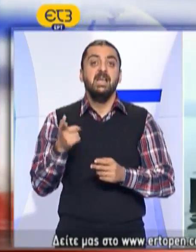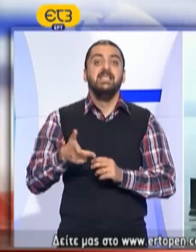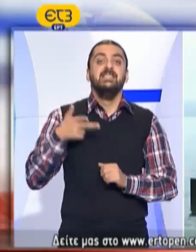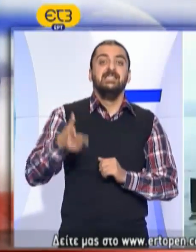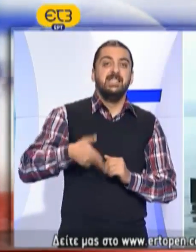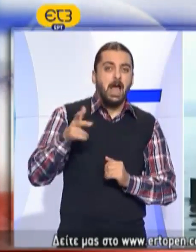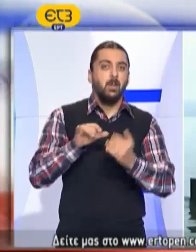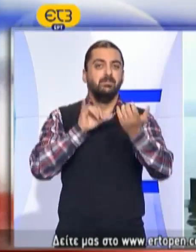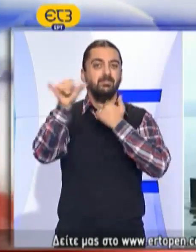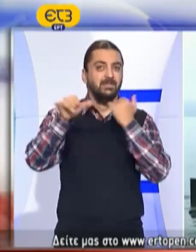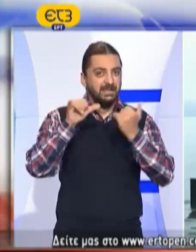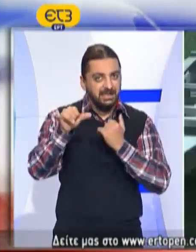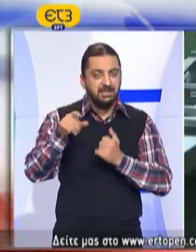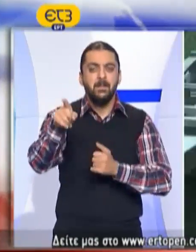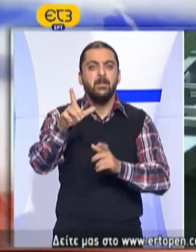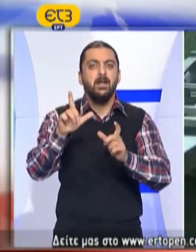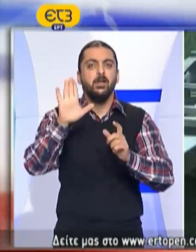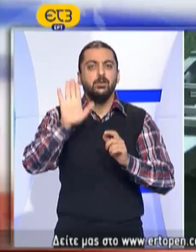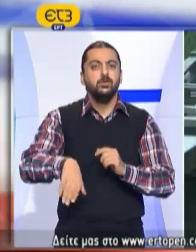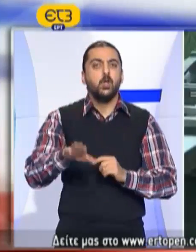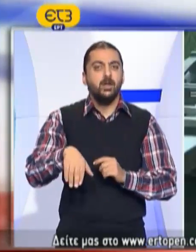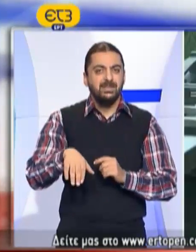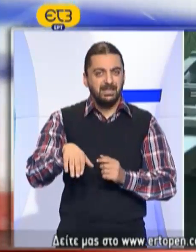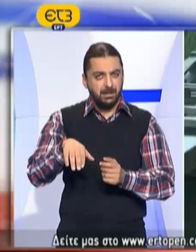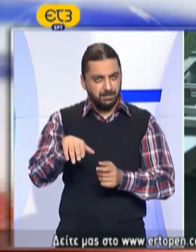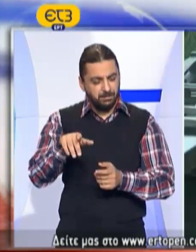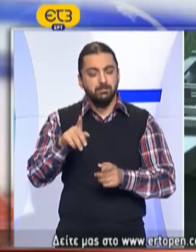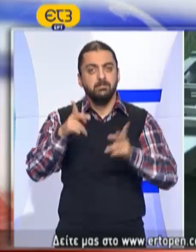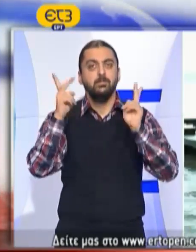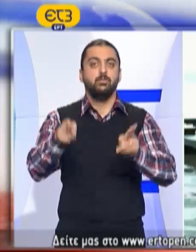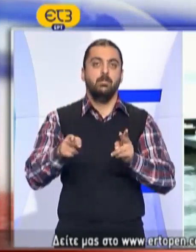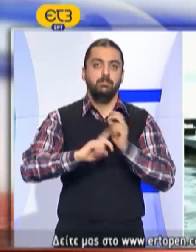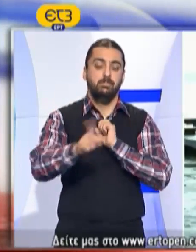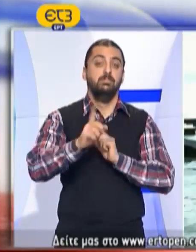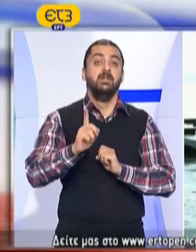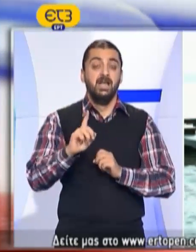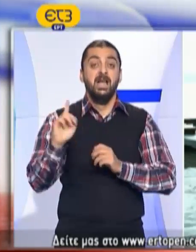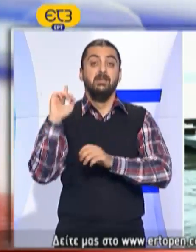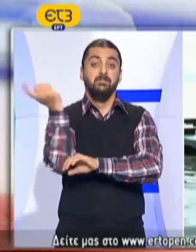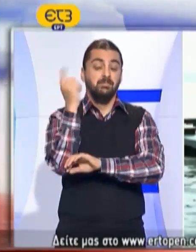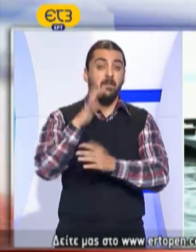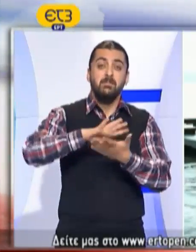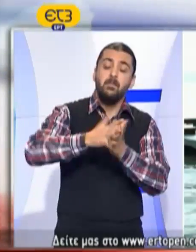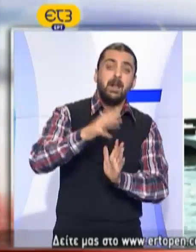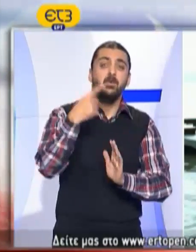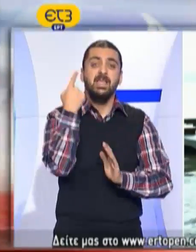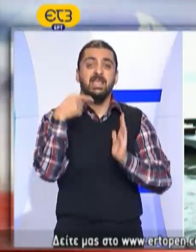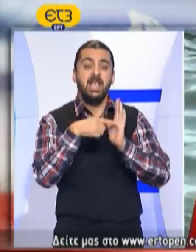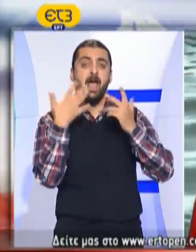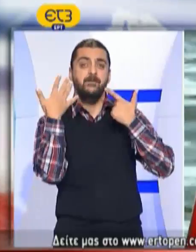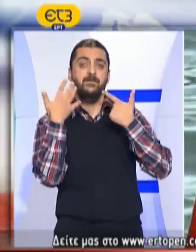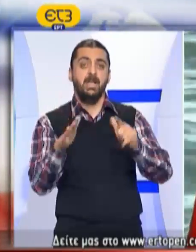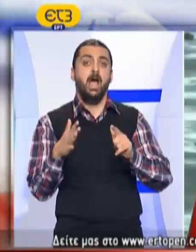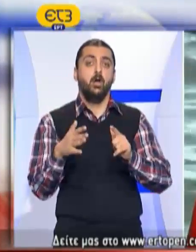τρένων διακόπησαν στην επαρχία Ζενγιάνγκ, νότια της Σανγκάης. Ο τυφώνας κατέστρεψε τουλάχιστον 1.700 σπίτια και